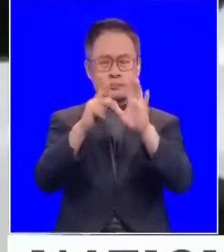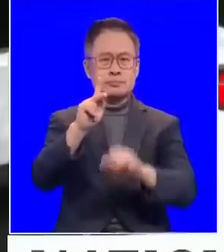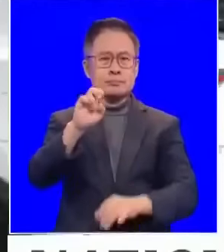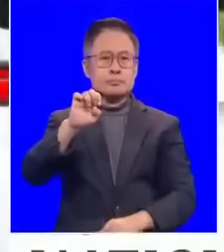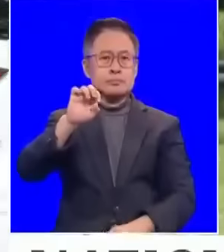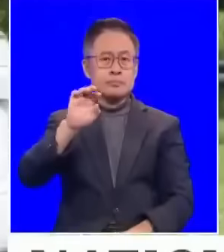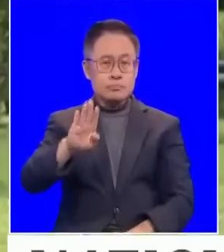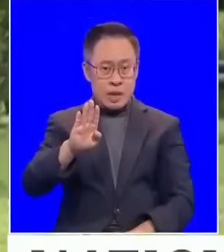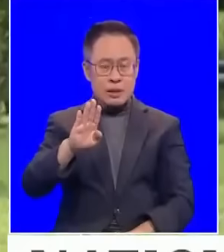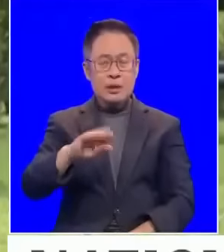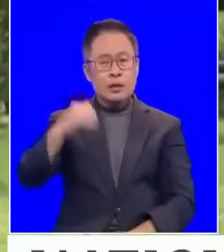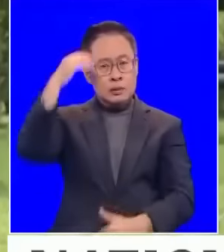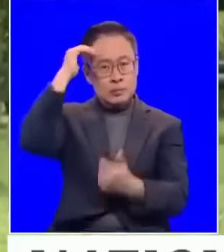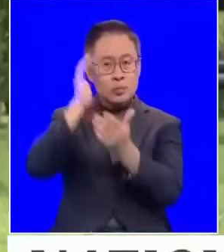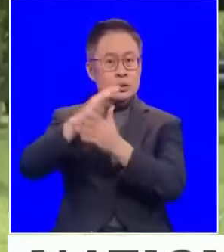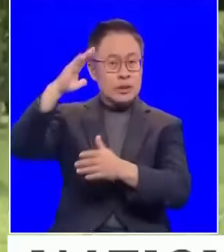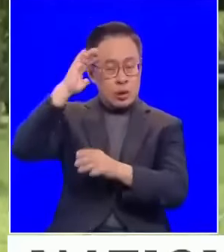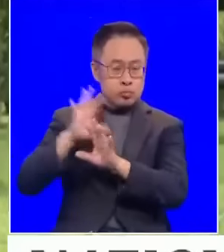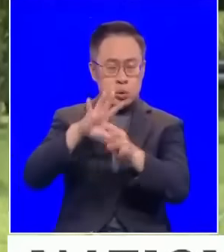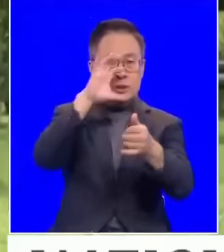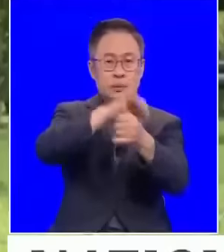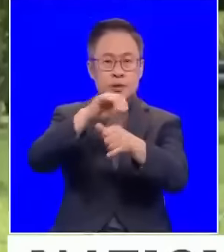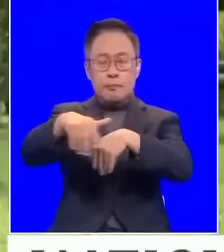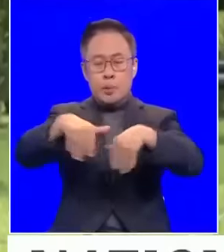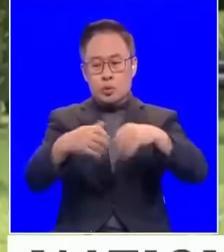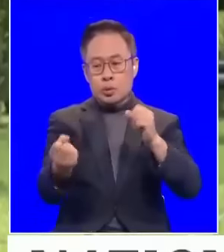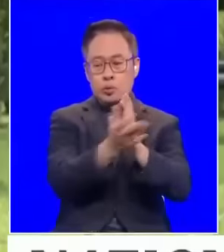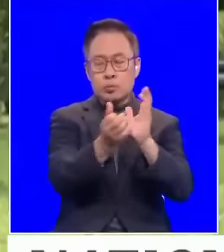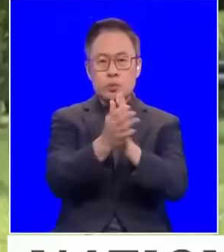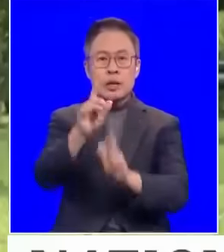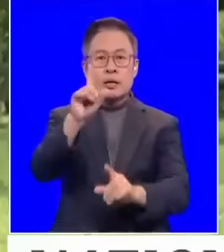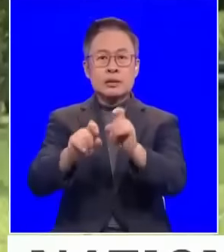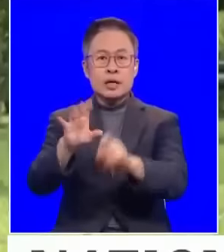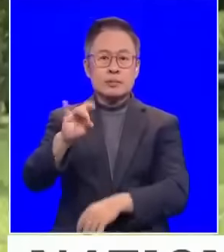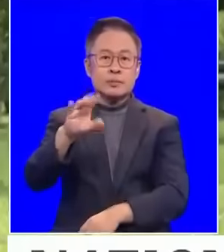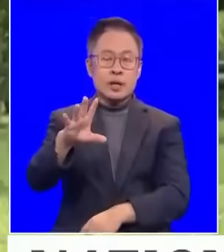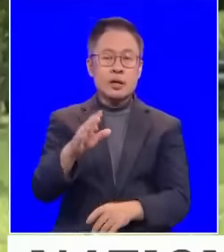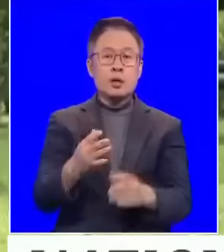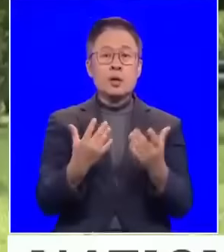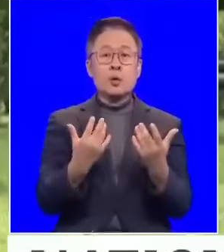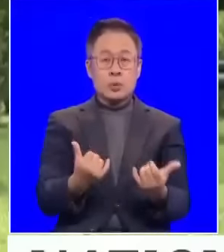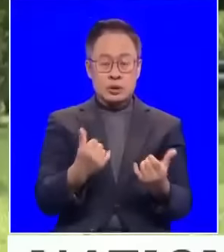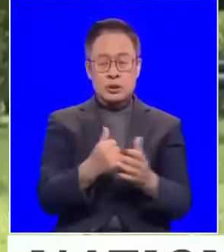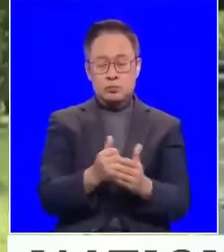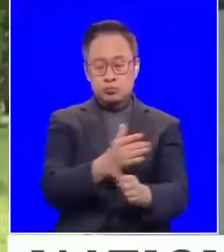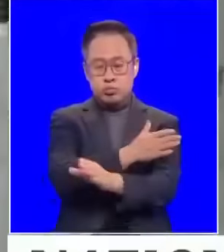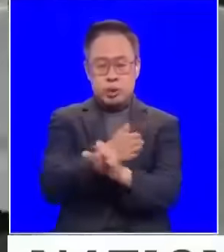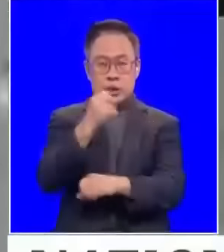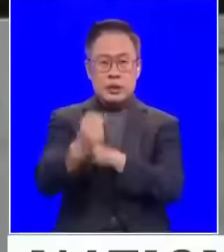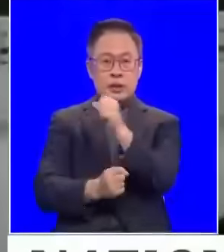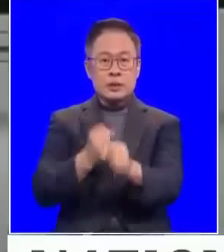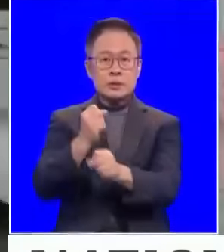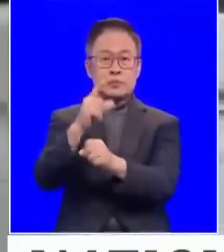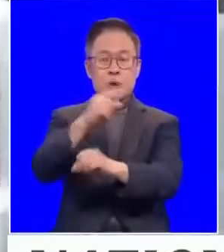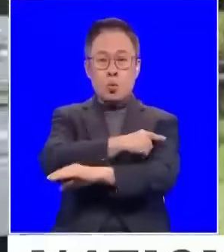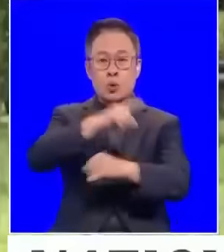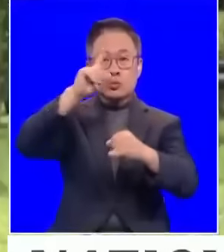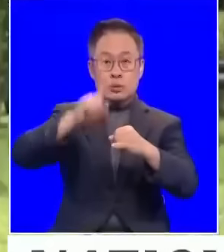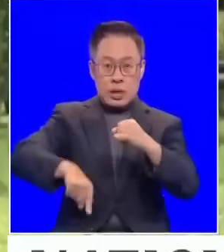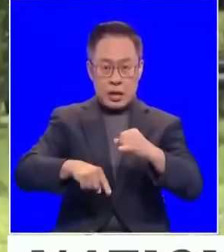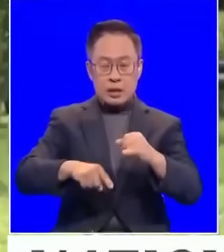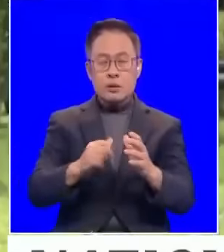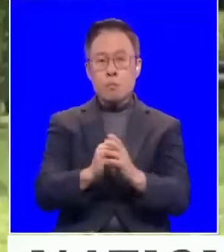นรูปธรรมไปแล้วขณะที่รัฐมนตรีว่าการกระทรวงยุติธรรมก็หวังว่าจะเกิดปฏิหาริย์ขึ้นนะคะส่วนกระแสข่าวค่ะแนวคิดในเรื่องของ